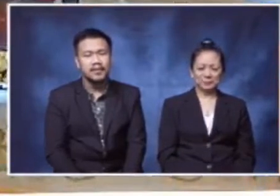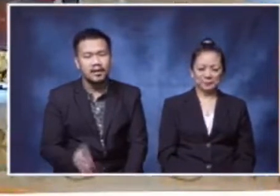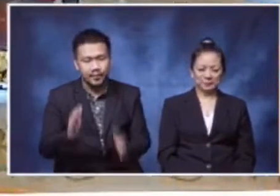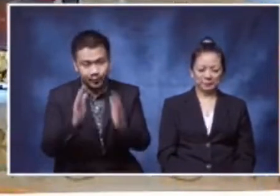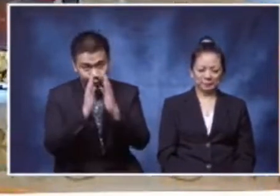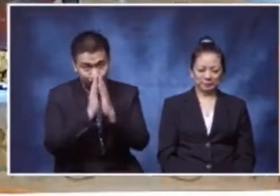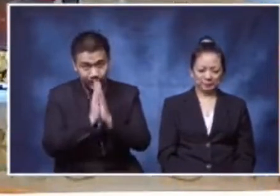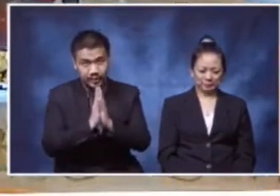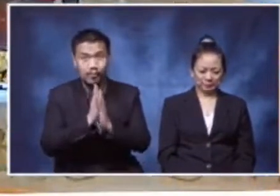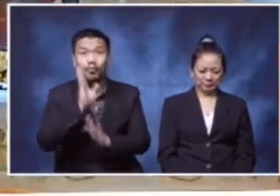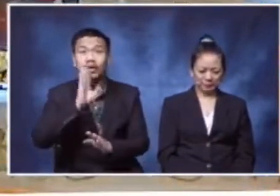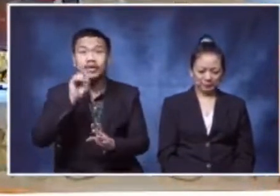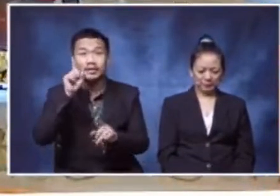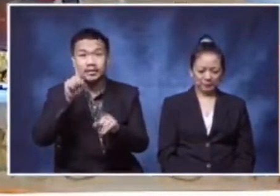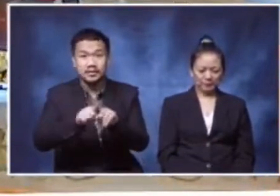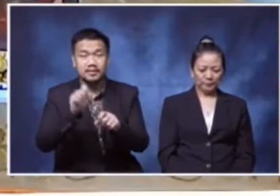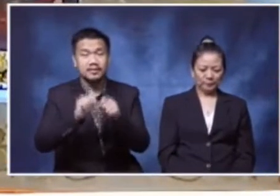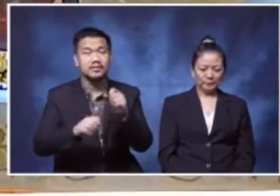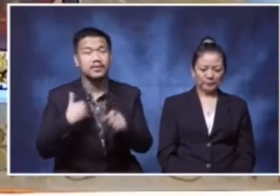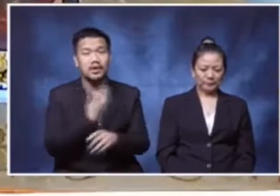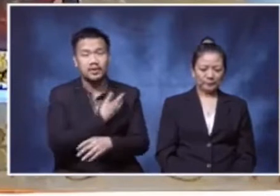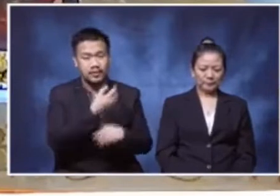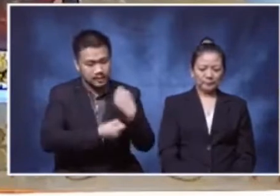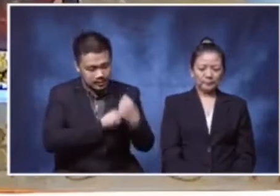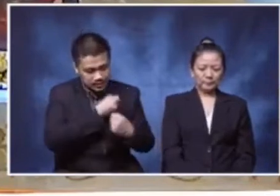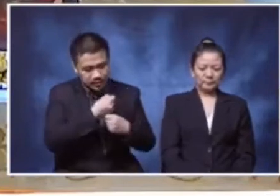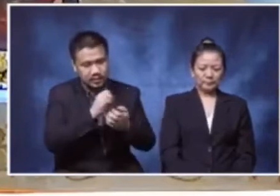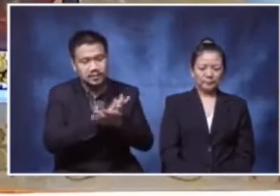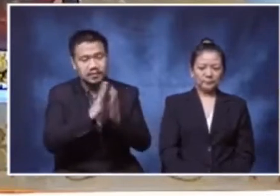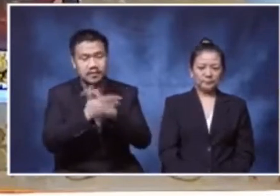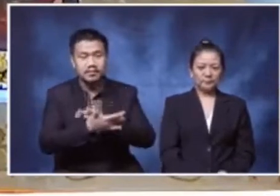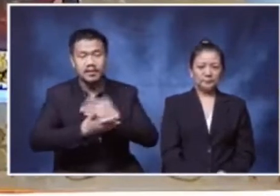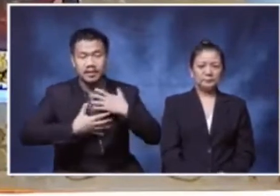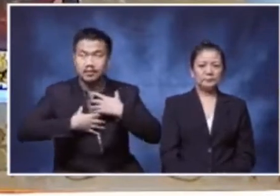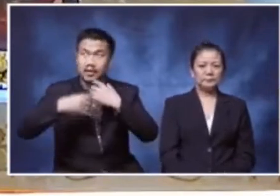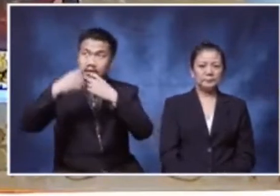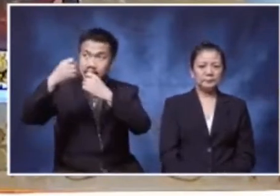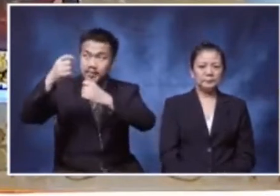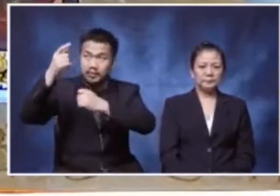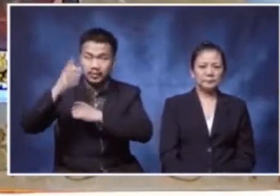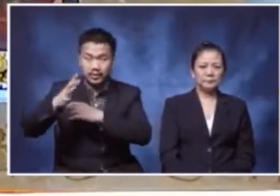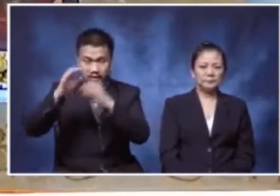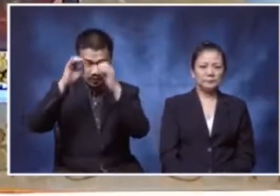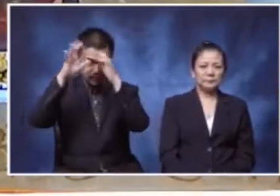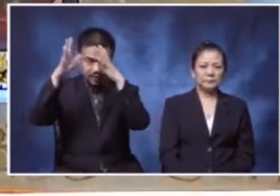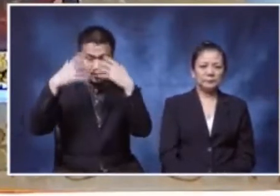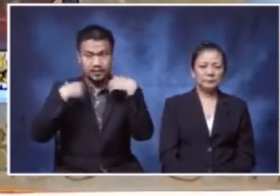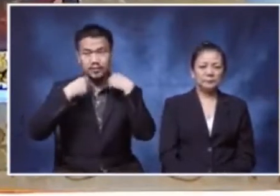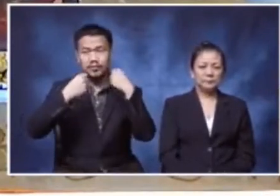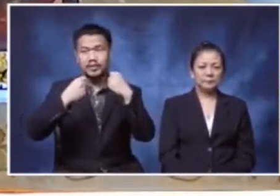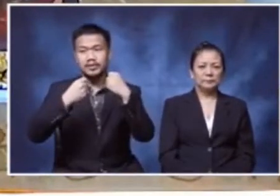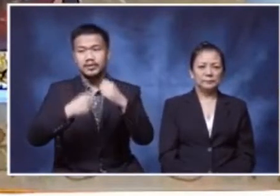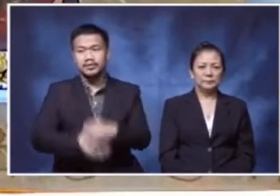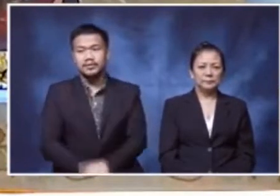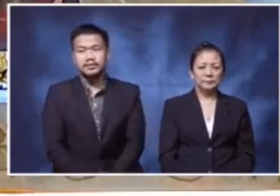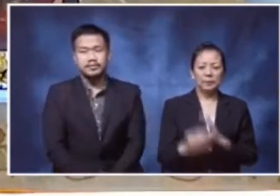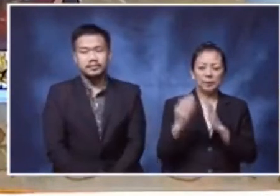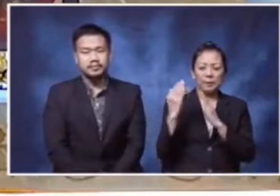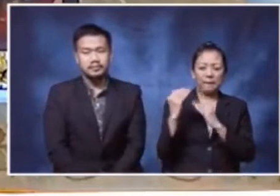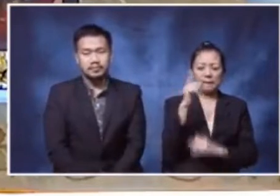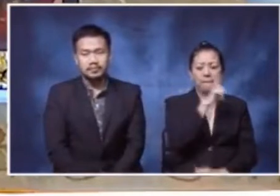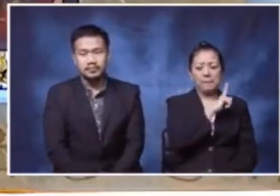Manalangin kayo, mga kapatid, upang ang paghahain natin ay kalugdan ng Diyos amang makapangyarihan.